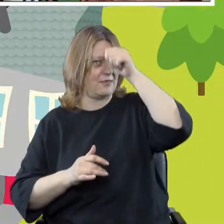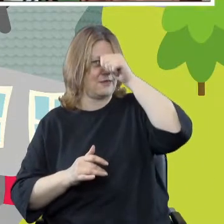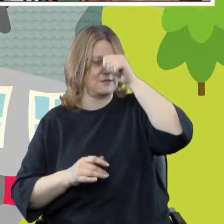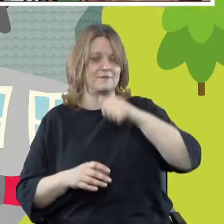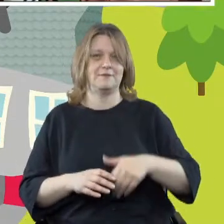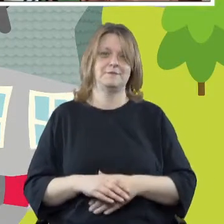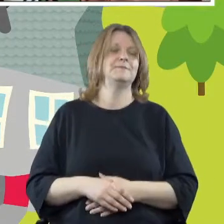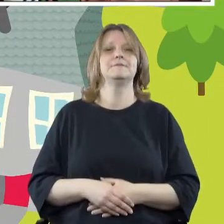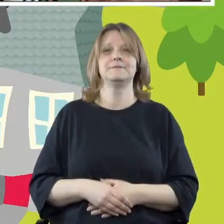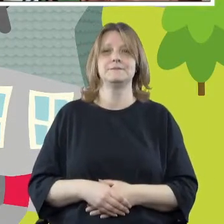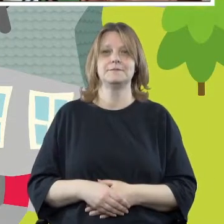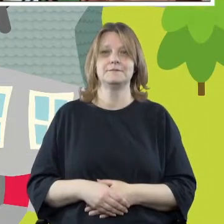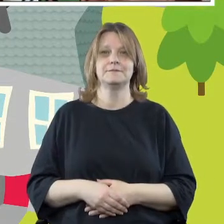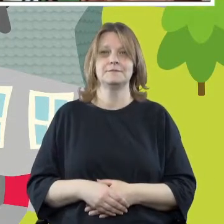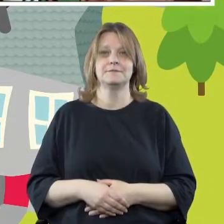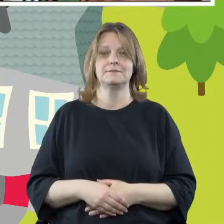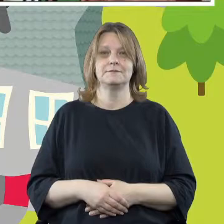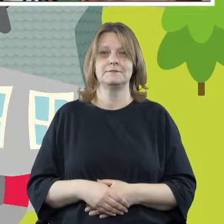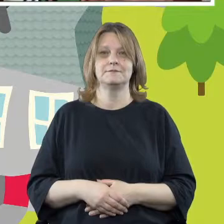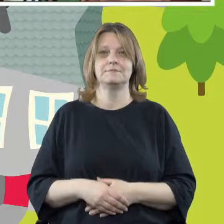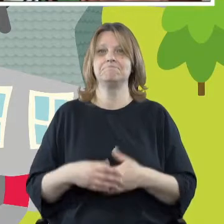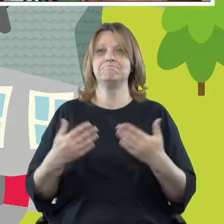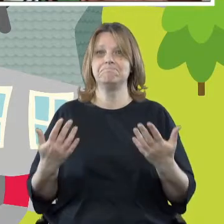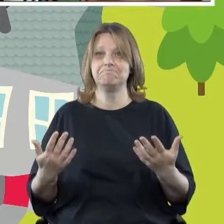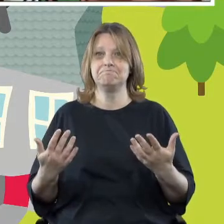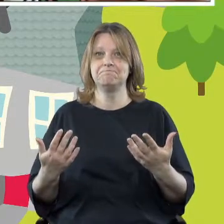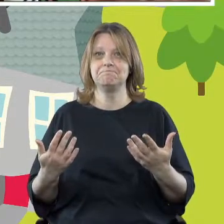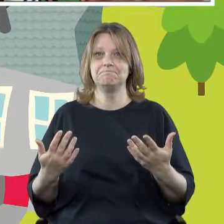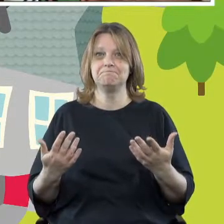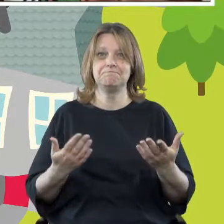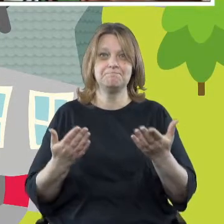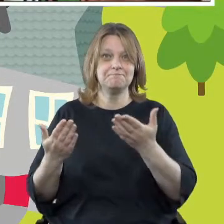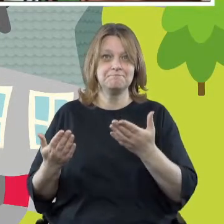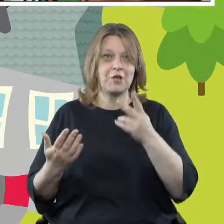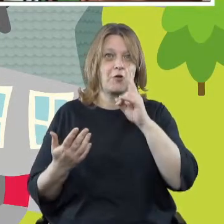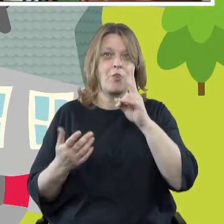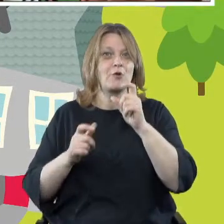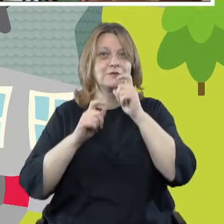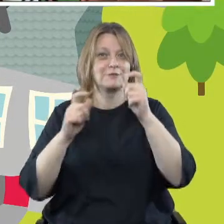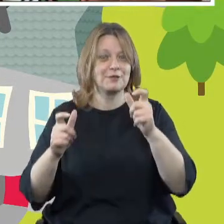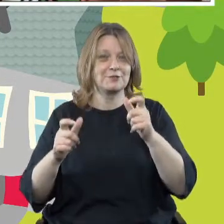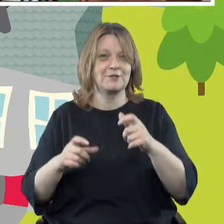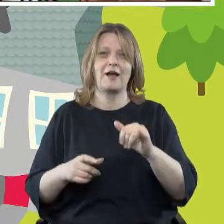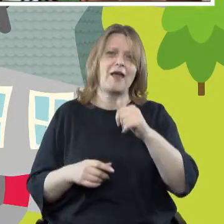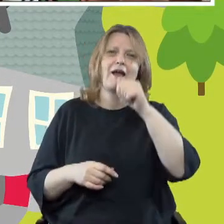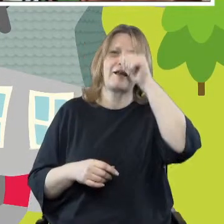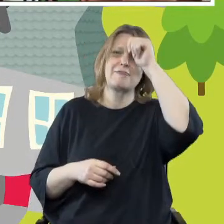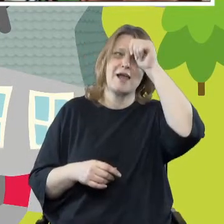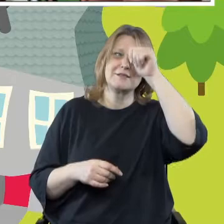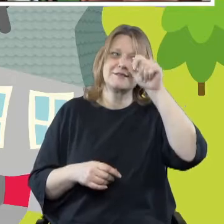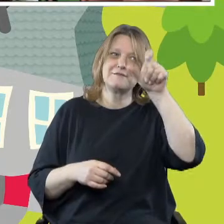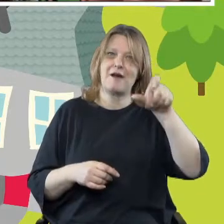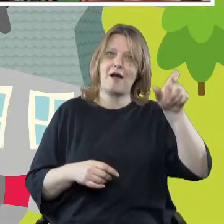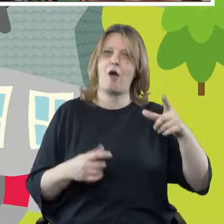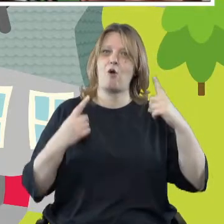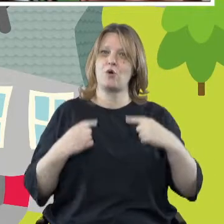Rączka w górę. No tutaj widzę, chyba Daria Rude się zgłasza. No proszę bardzo. Jak się nazywa